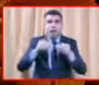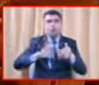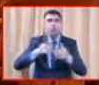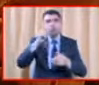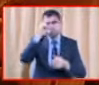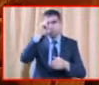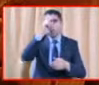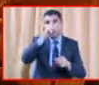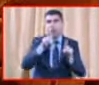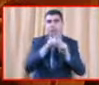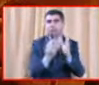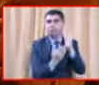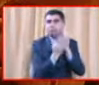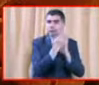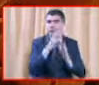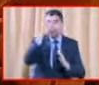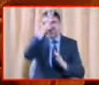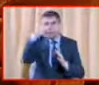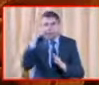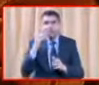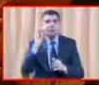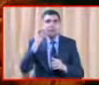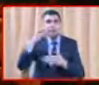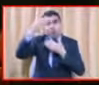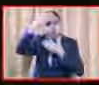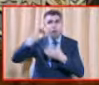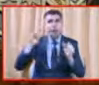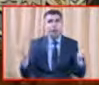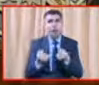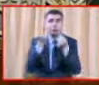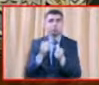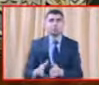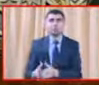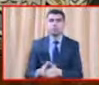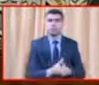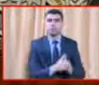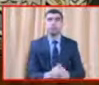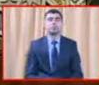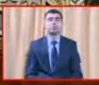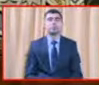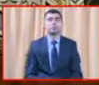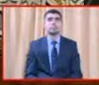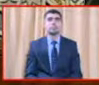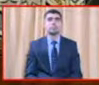الله ديال النجاح ديال السياسه ديال الهجره ديال بلادنا. وشكرا. شكرا سيد الوزير.